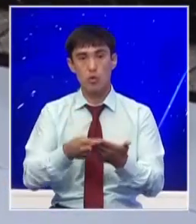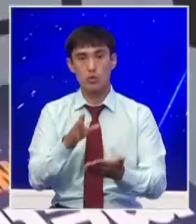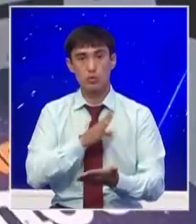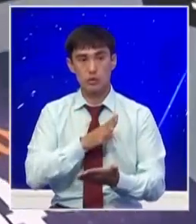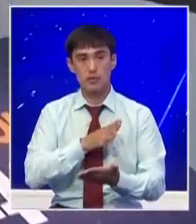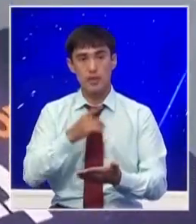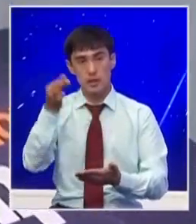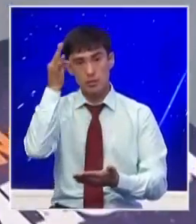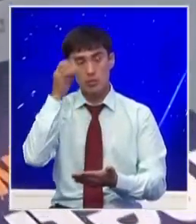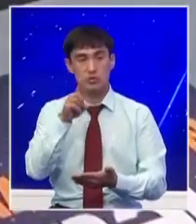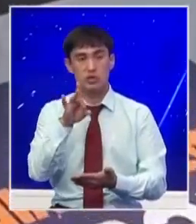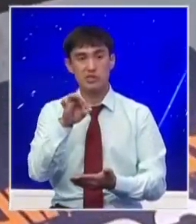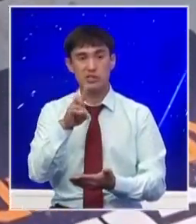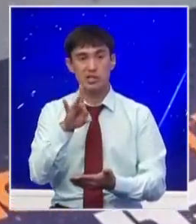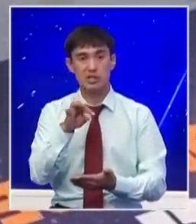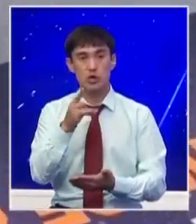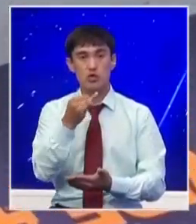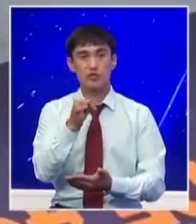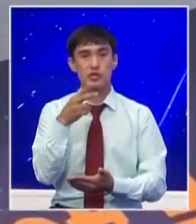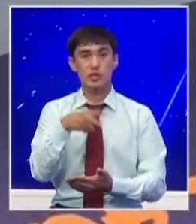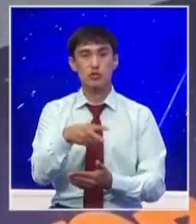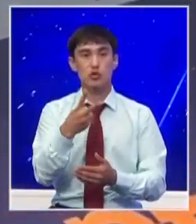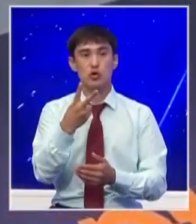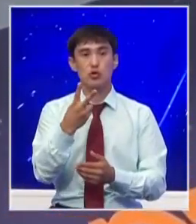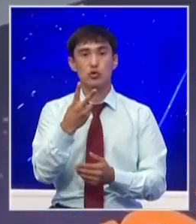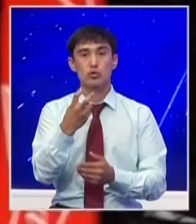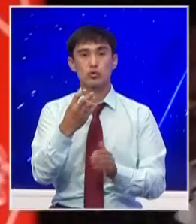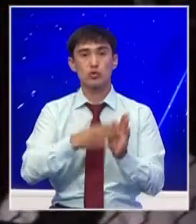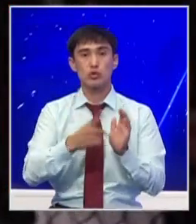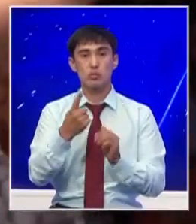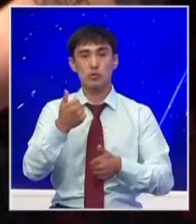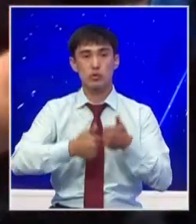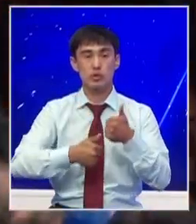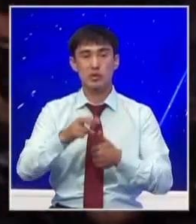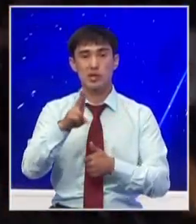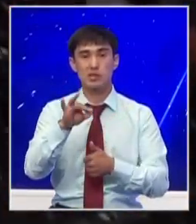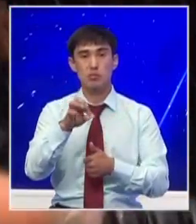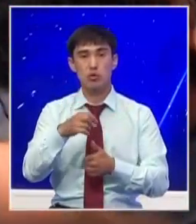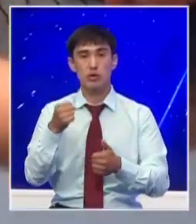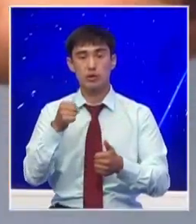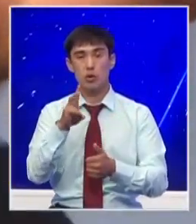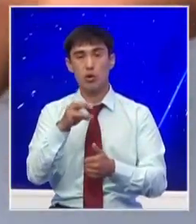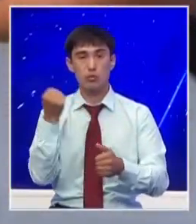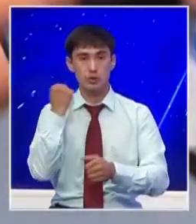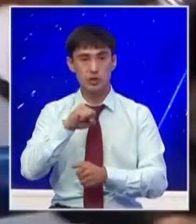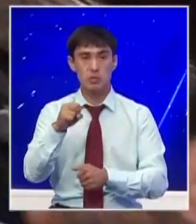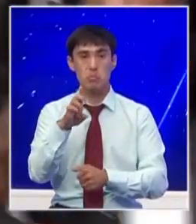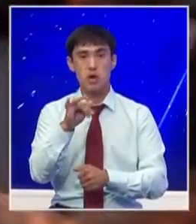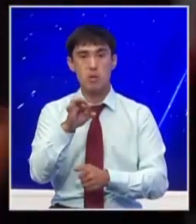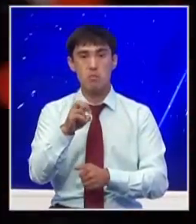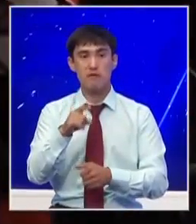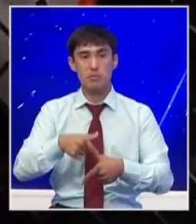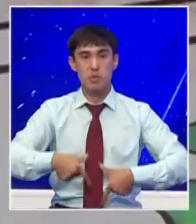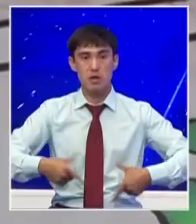болды. Еске салайық, Джастин Гэтчи UFC 291 турнирінің басты кездесуінде Дастин Порьені нокаутпен жеңіп, BMF